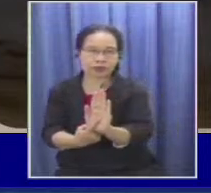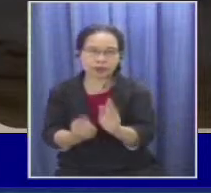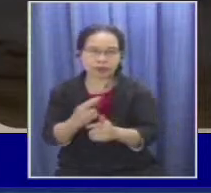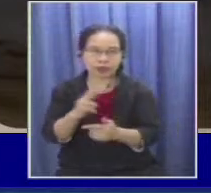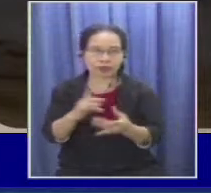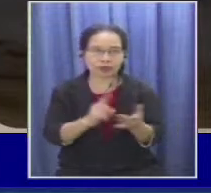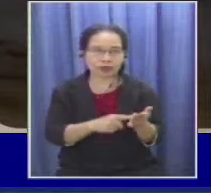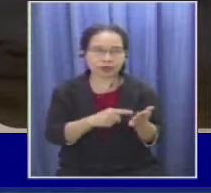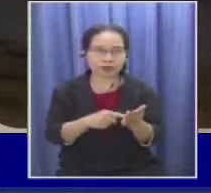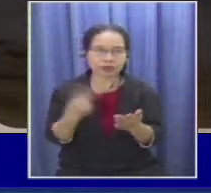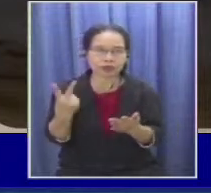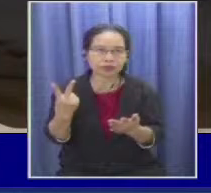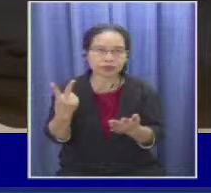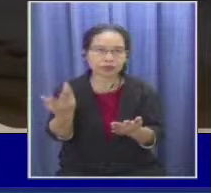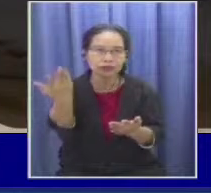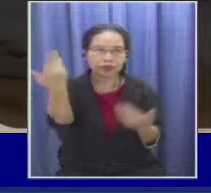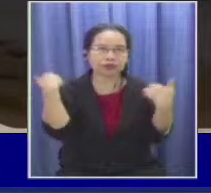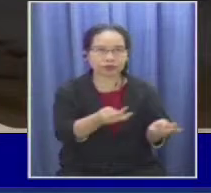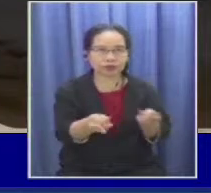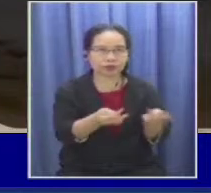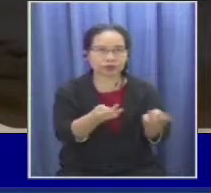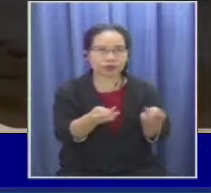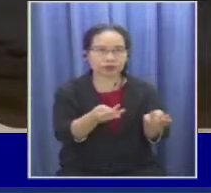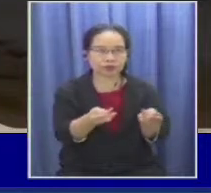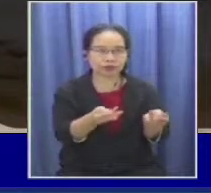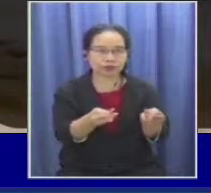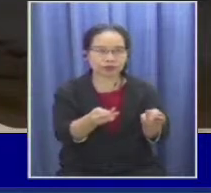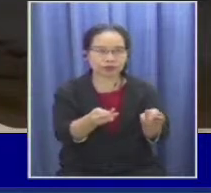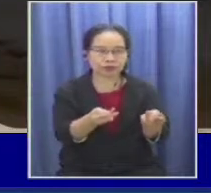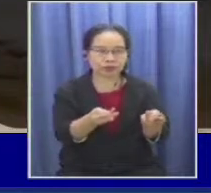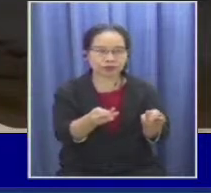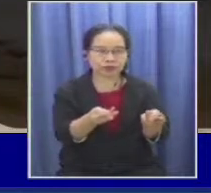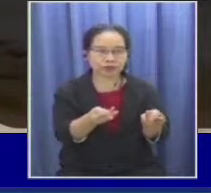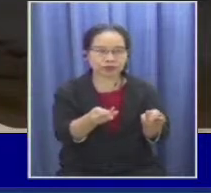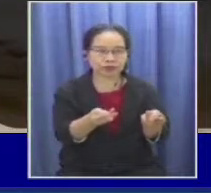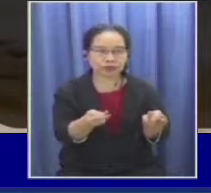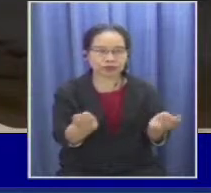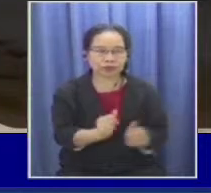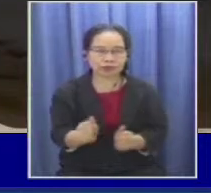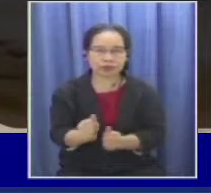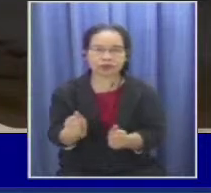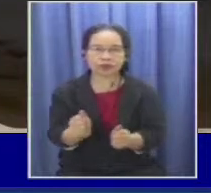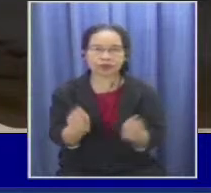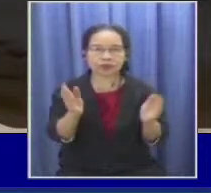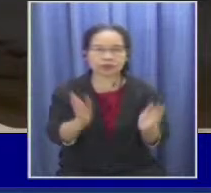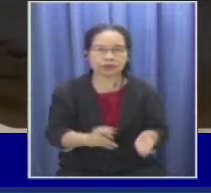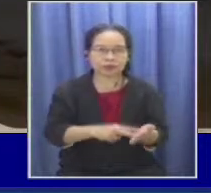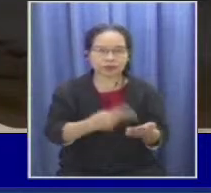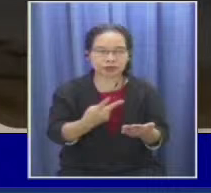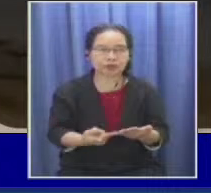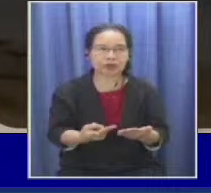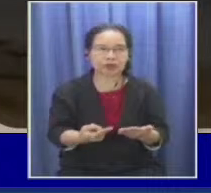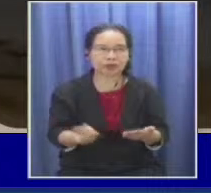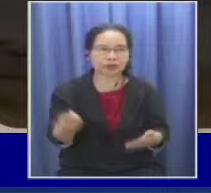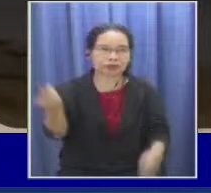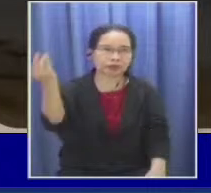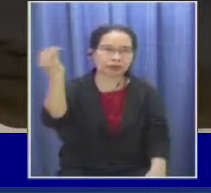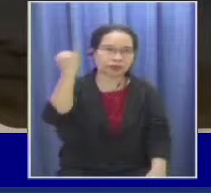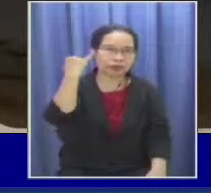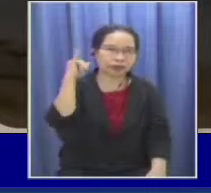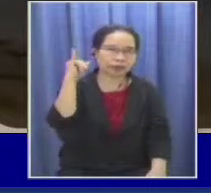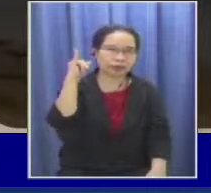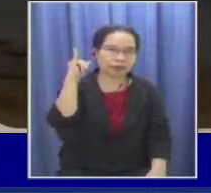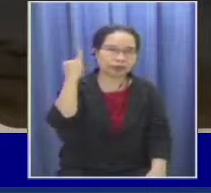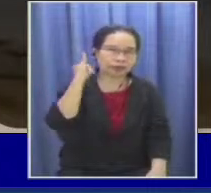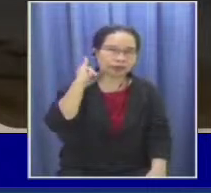Awurade ya wonim nipa nyinaa koma mu kyerɛ baanu yi mu baako a wayi no